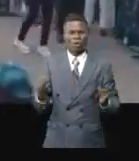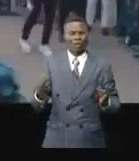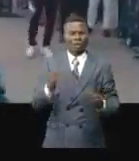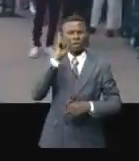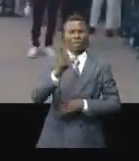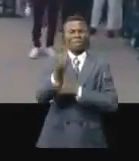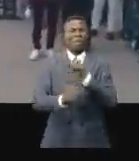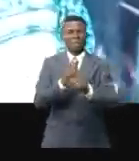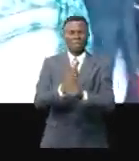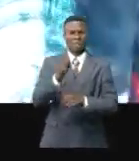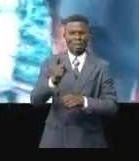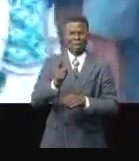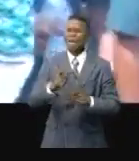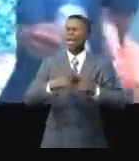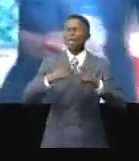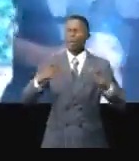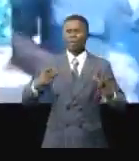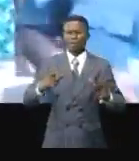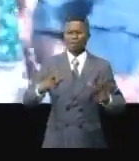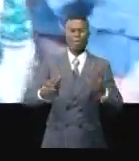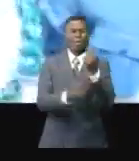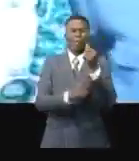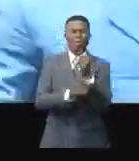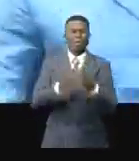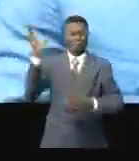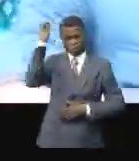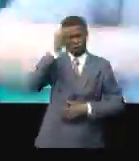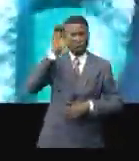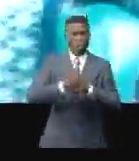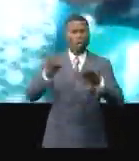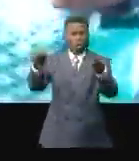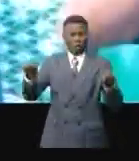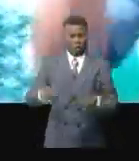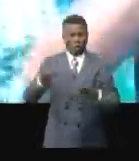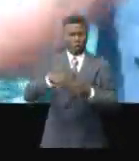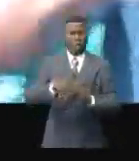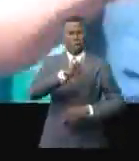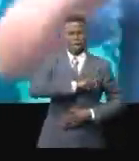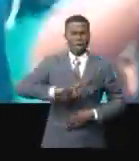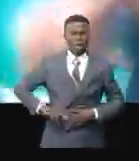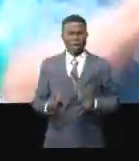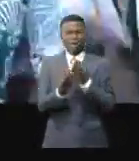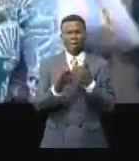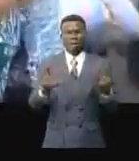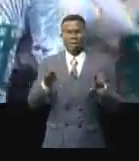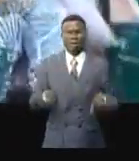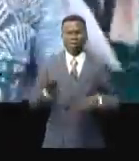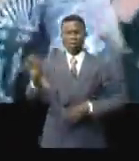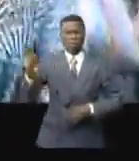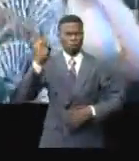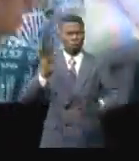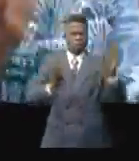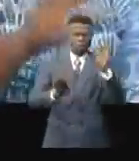manifestations festives de grande envergure, l'opinion retiendra que plusieurs sites à travers la République démocratique du Congo sont choisis